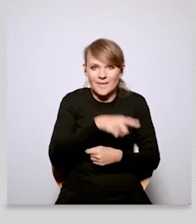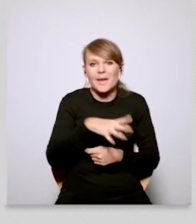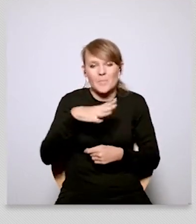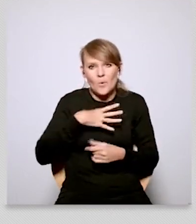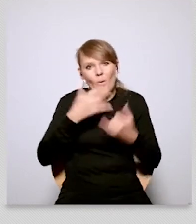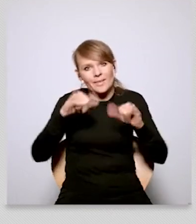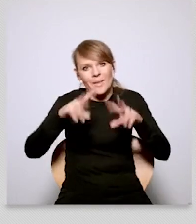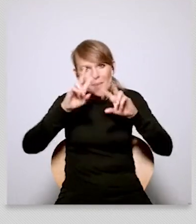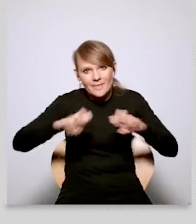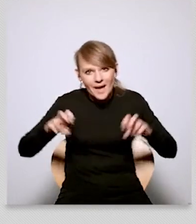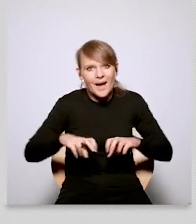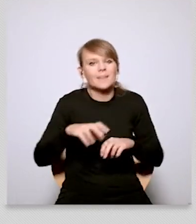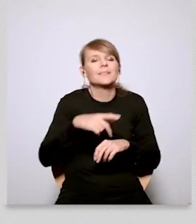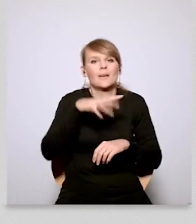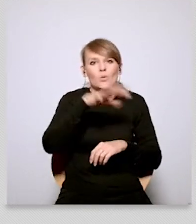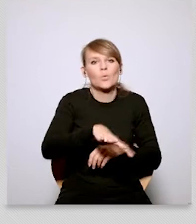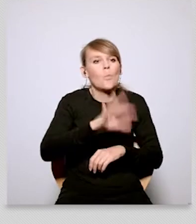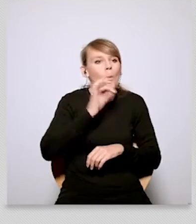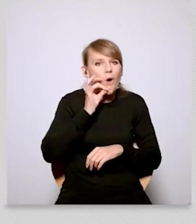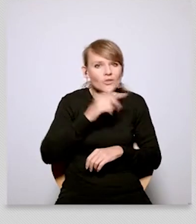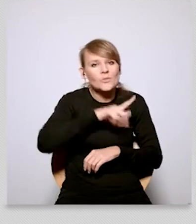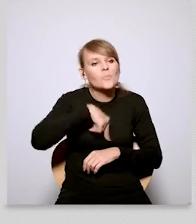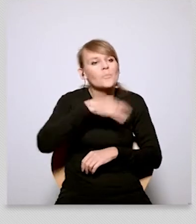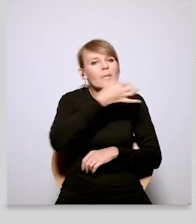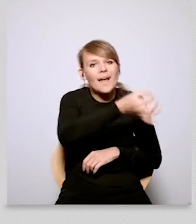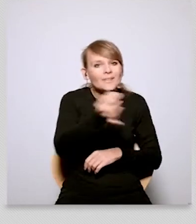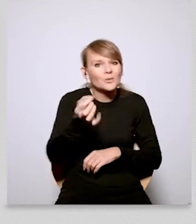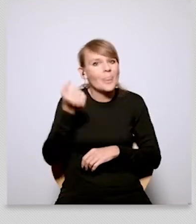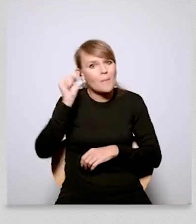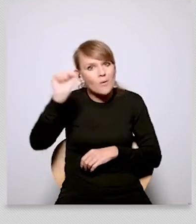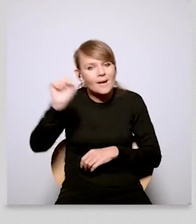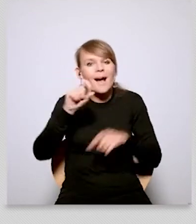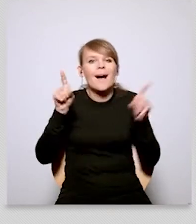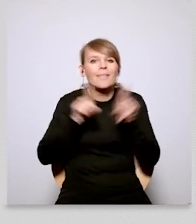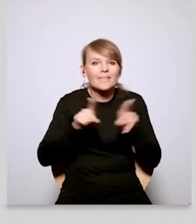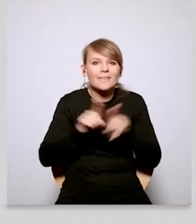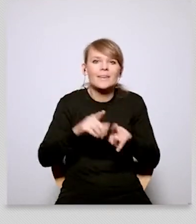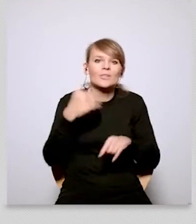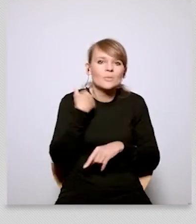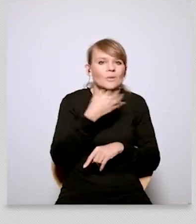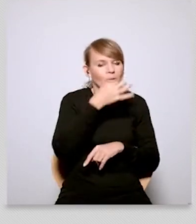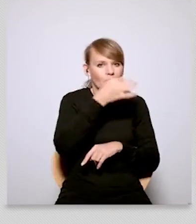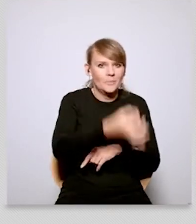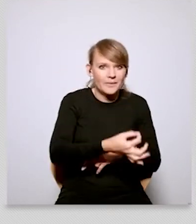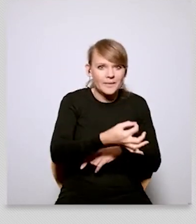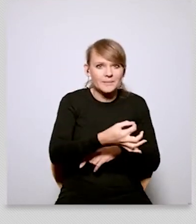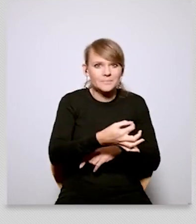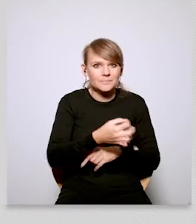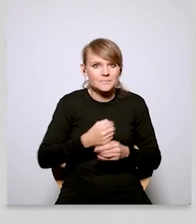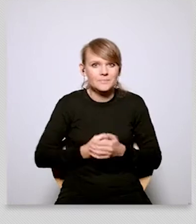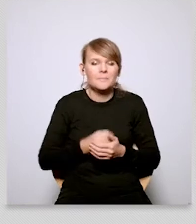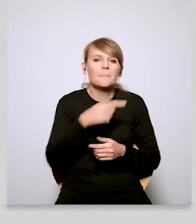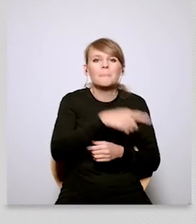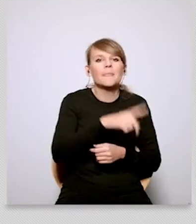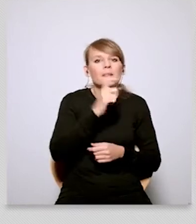młodych ludzi, też ich pytaliśmy o demokrację, ale też pozwaliliśmy na przykład się postawić w takiej opozycji, co